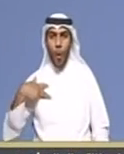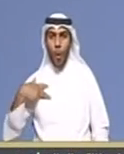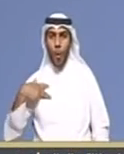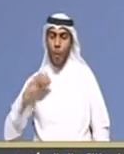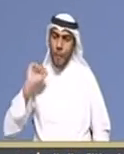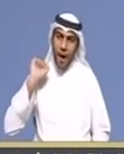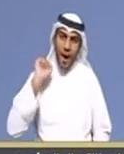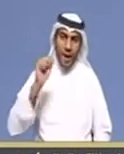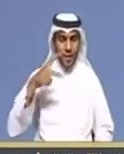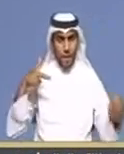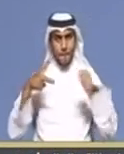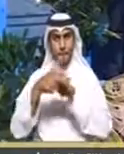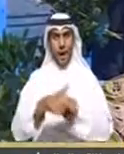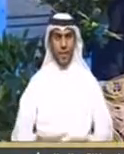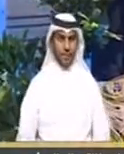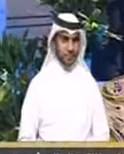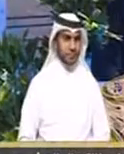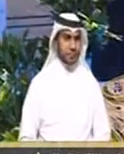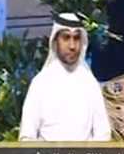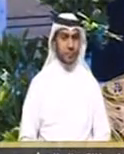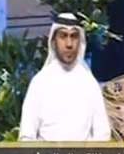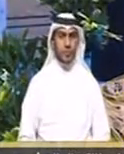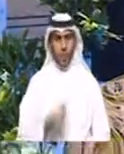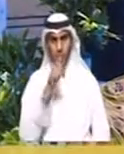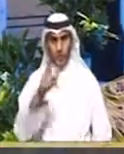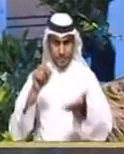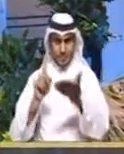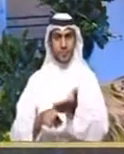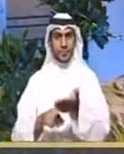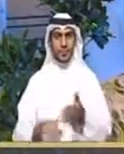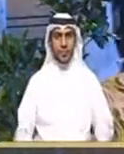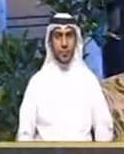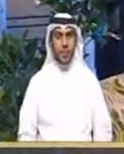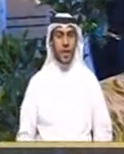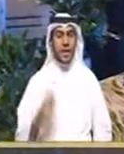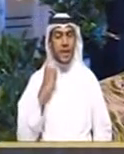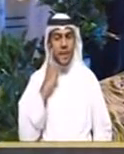إكسبو الشارقة. صراحة يعني استمعنا إلى أكثر من